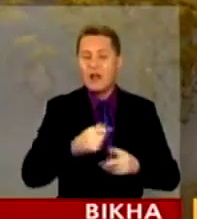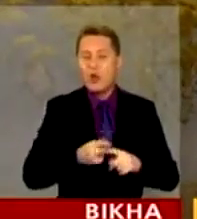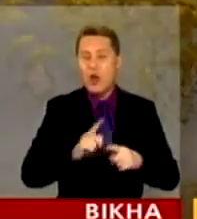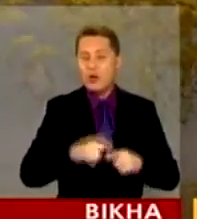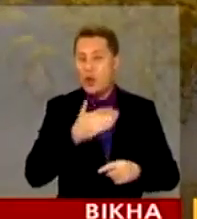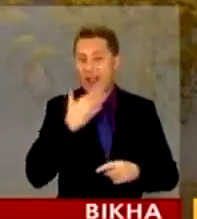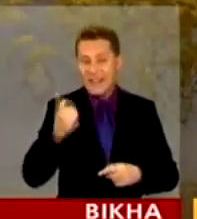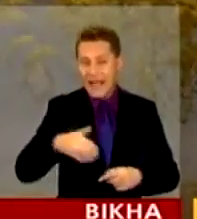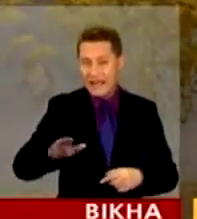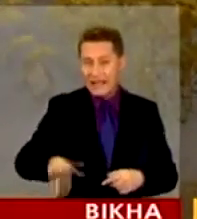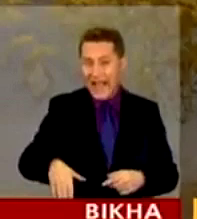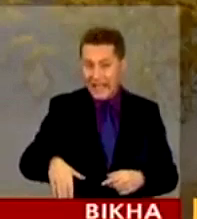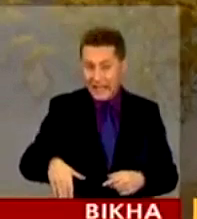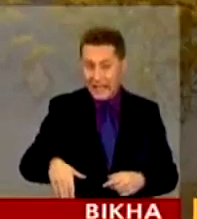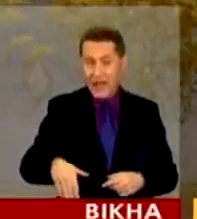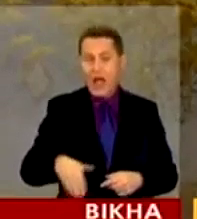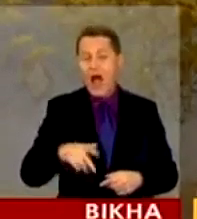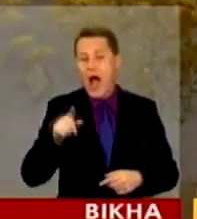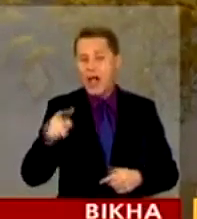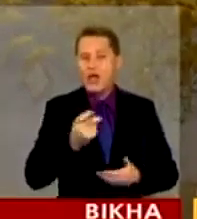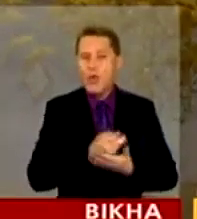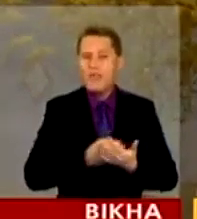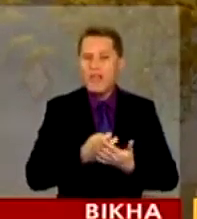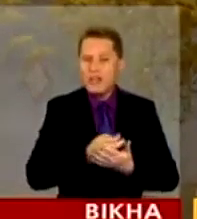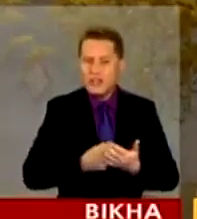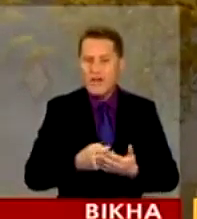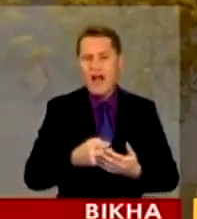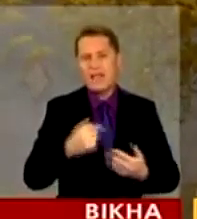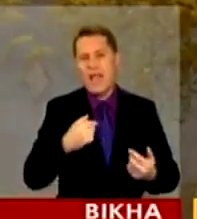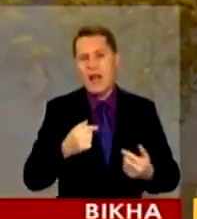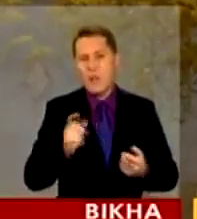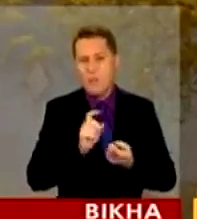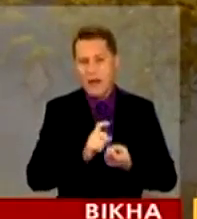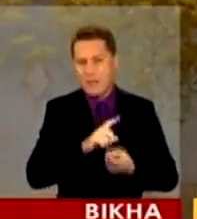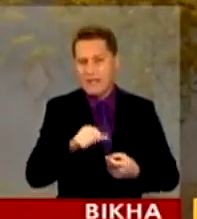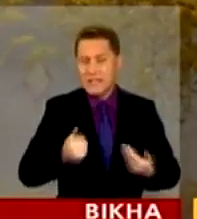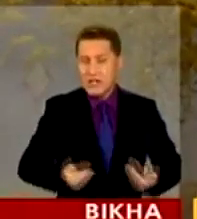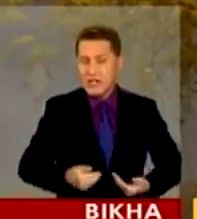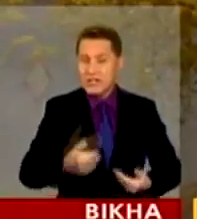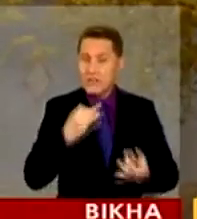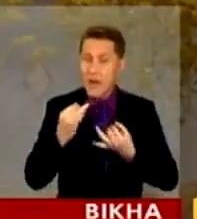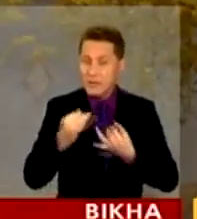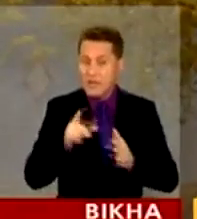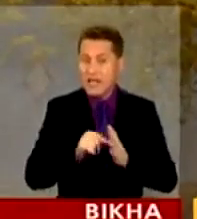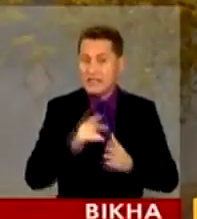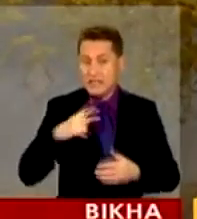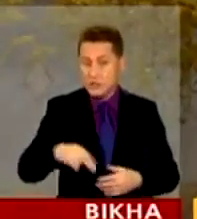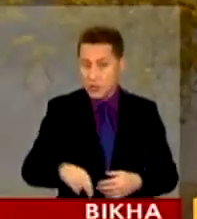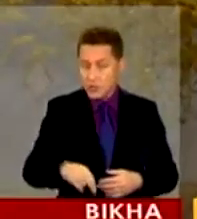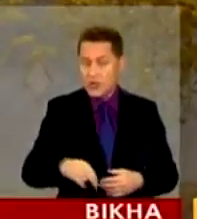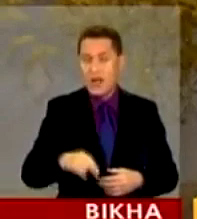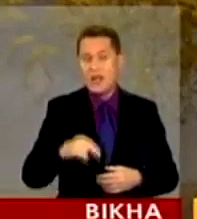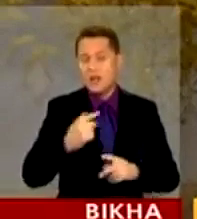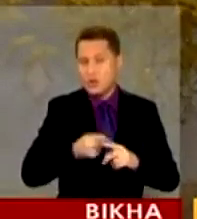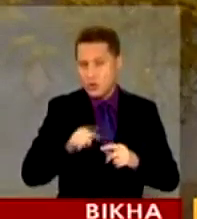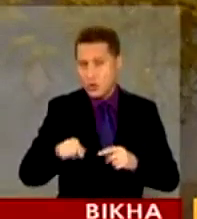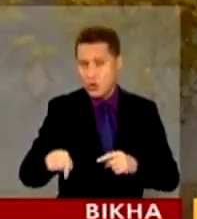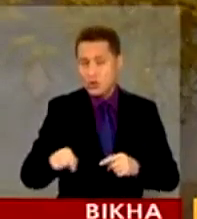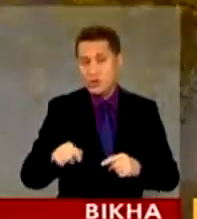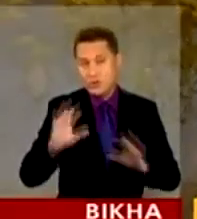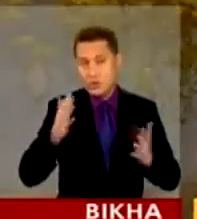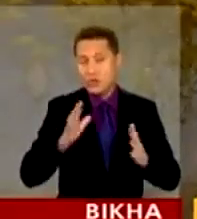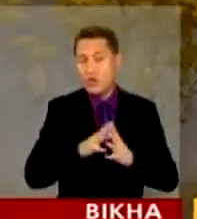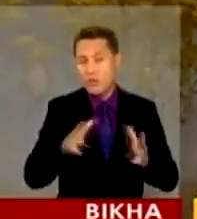ноги, и о ее переживаниях, о ее борьбе за жизнь и так далее. Когда пообщался с Ангелиной, он понял, что здесь история более